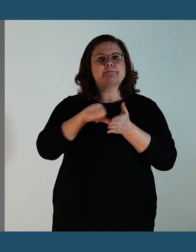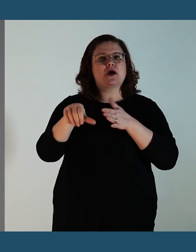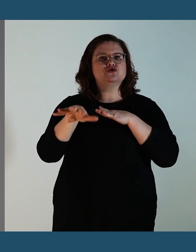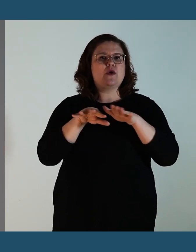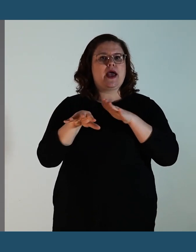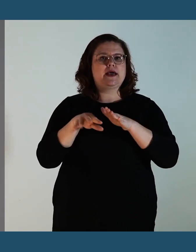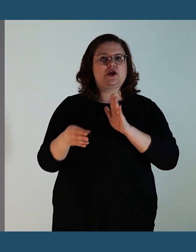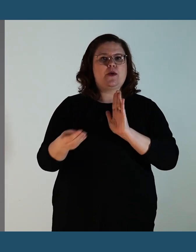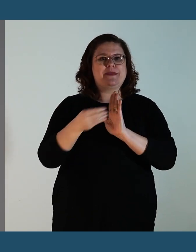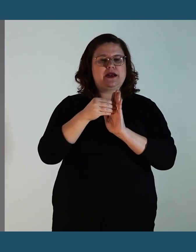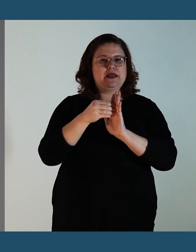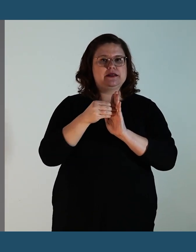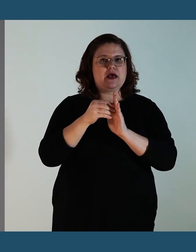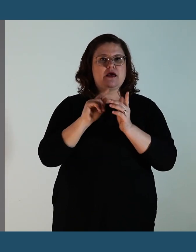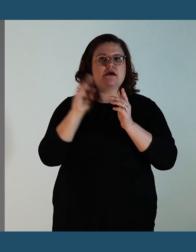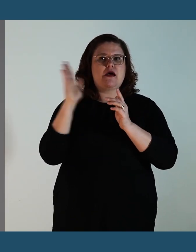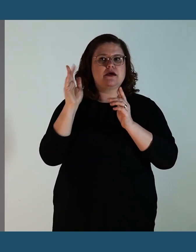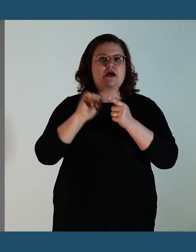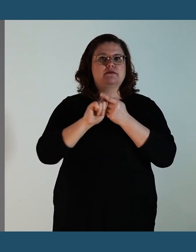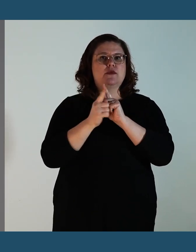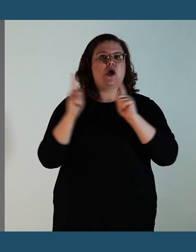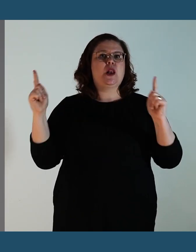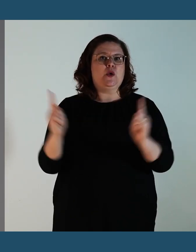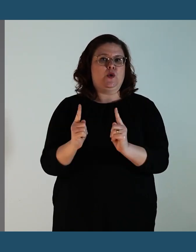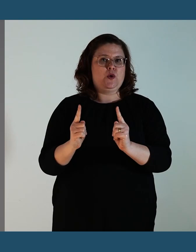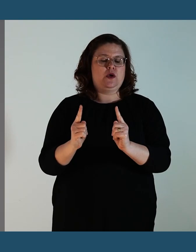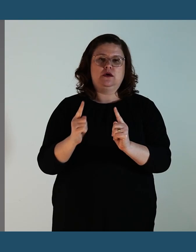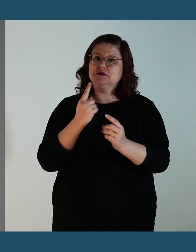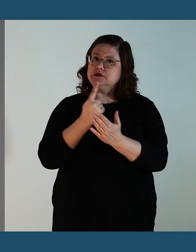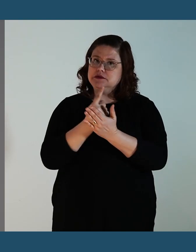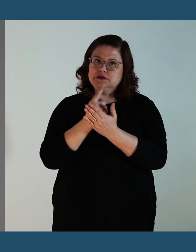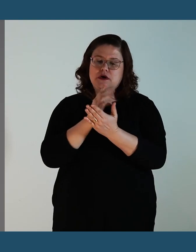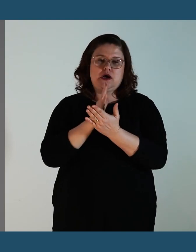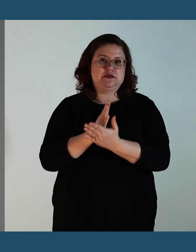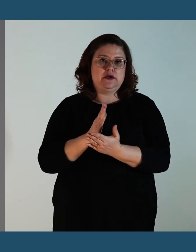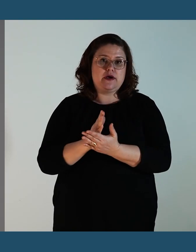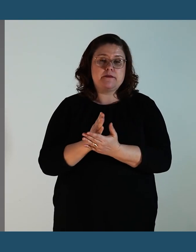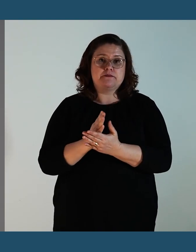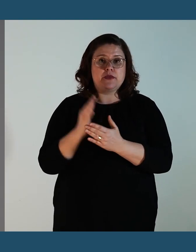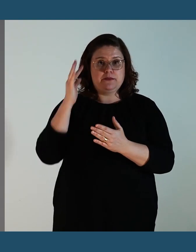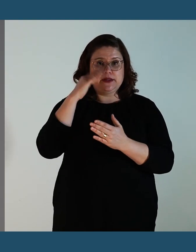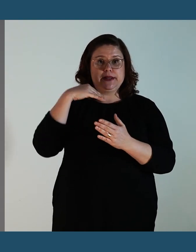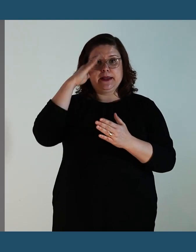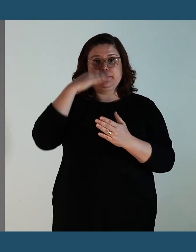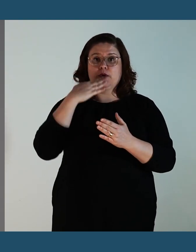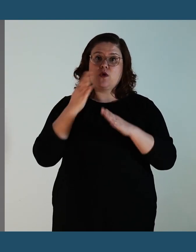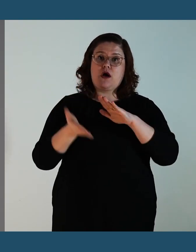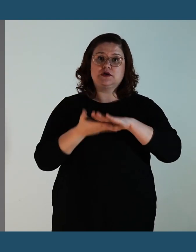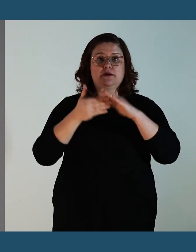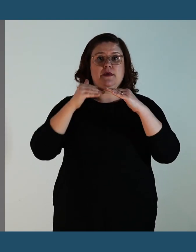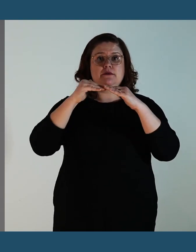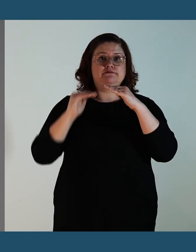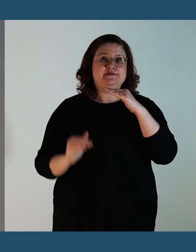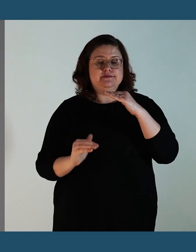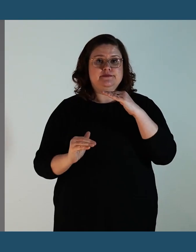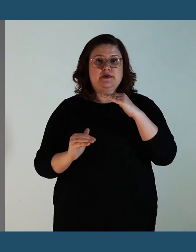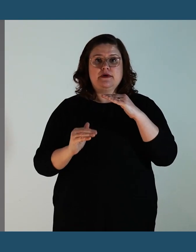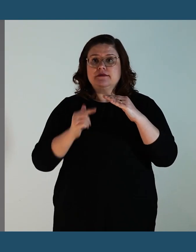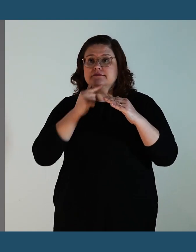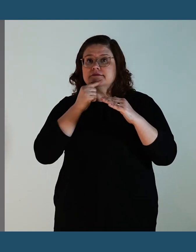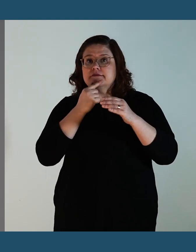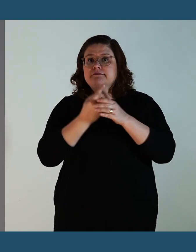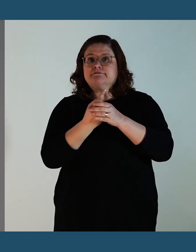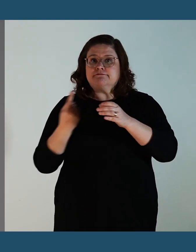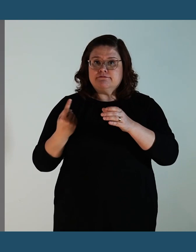maksuhäiriömerkintöjen lyhentyminen, se on tosi merkittävä asia siinä, kun ajatellaan niitä ihmisiä, jotka on heikommassa asemassa ja vaarassa syrjäytyä,